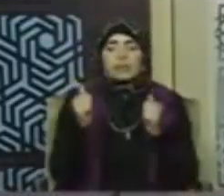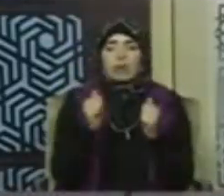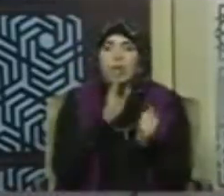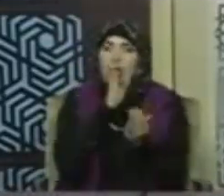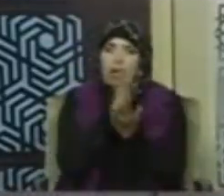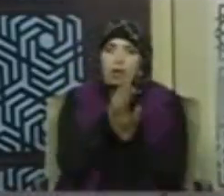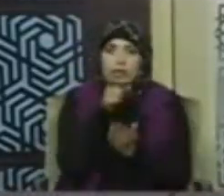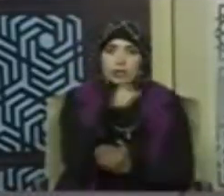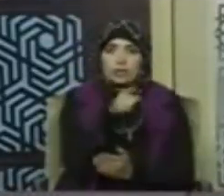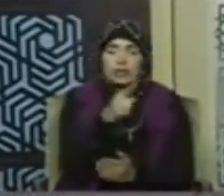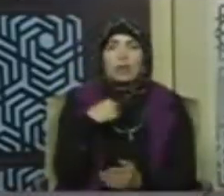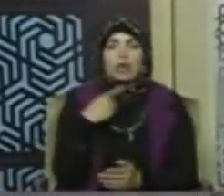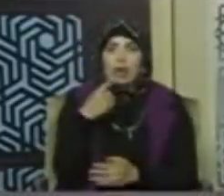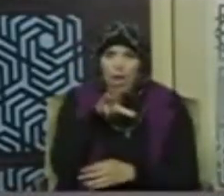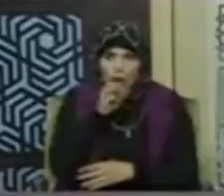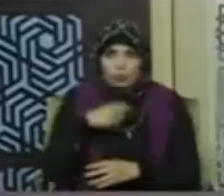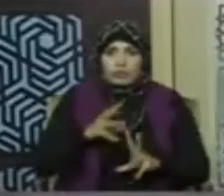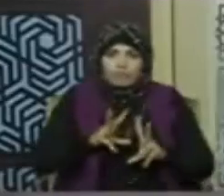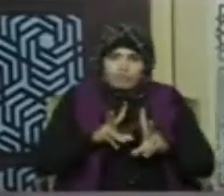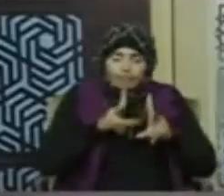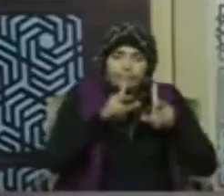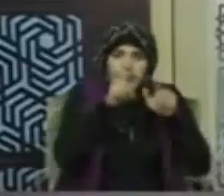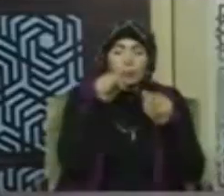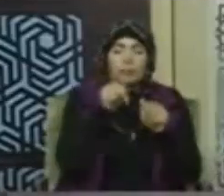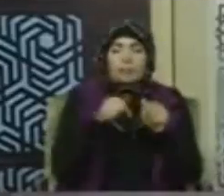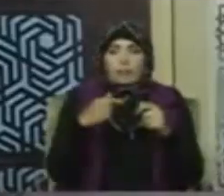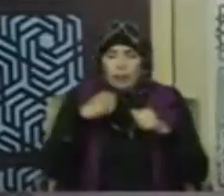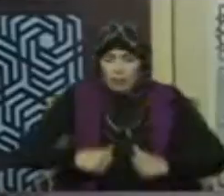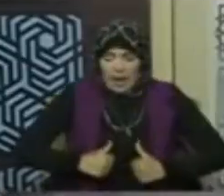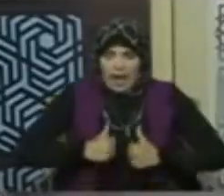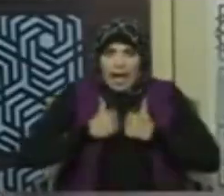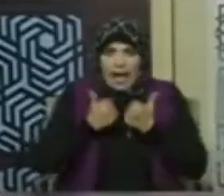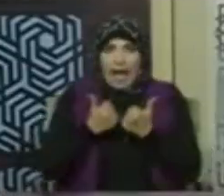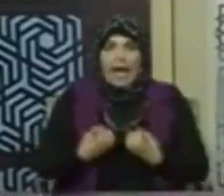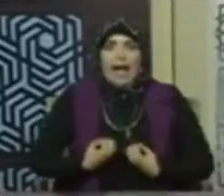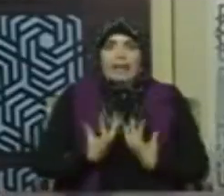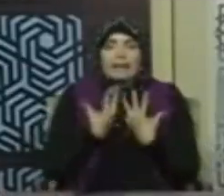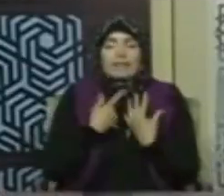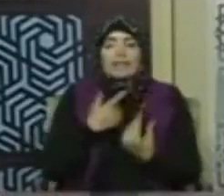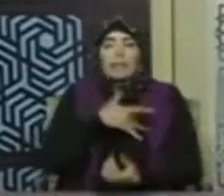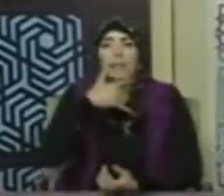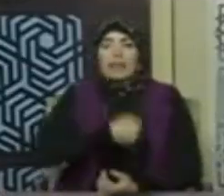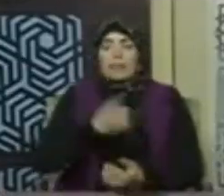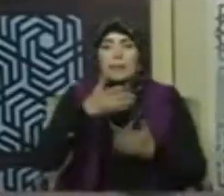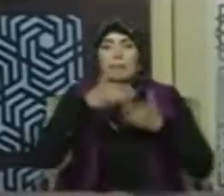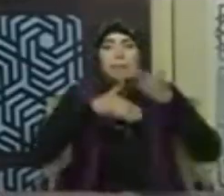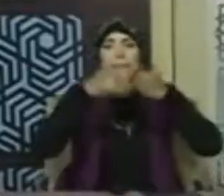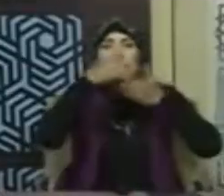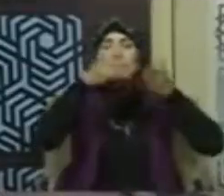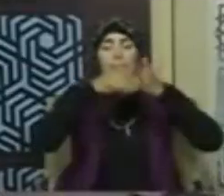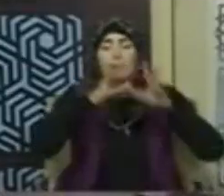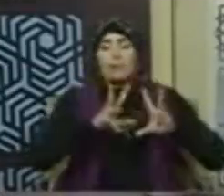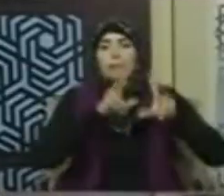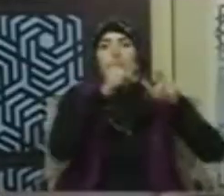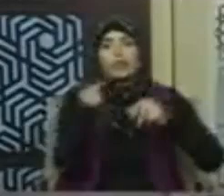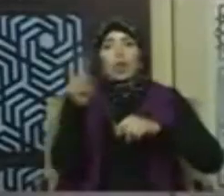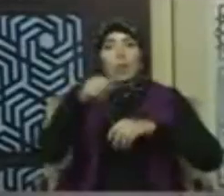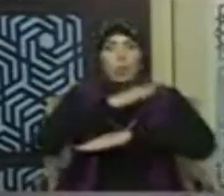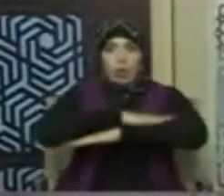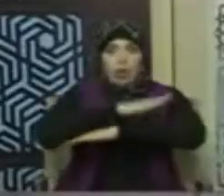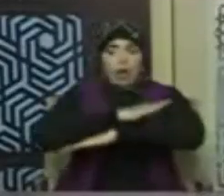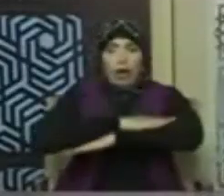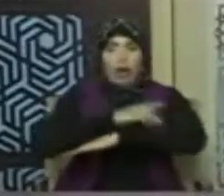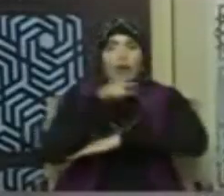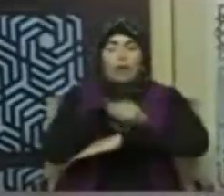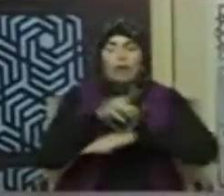الحضاري نعمر حياتنا بالإيمان، نعمرها بالبنيان، نعمرها بالأخلاق،